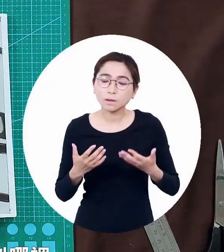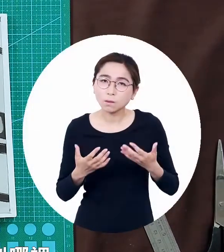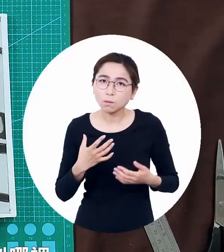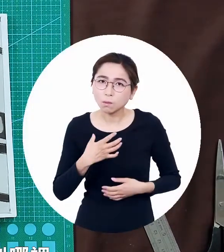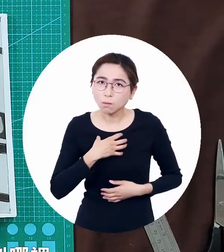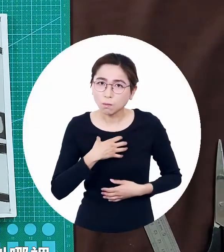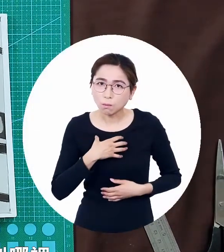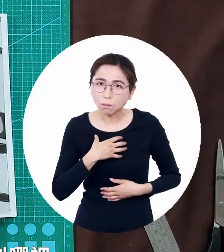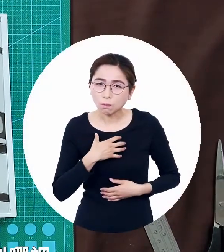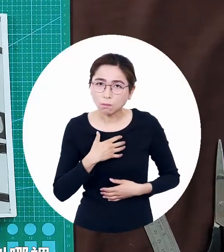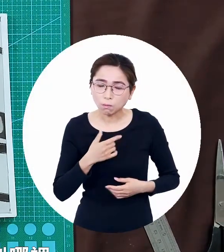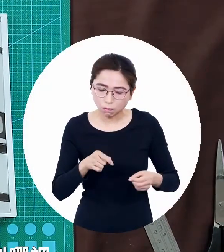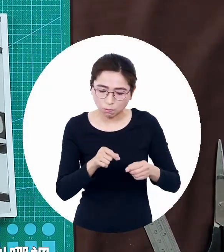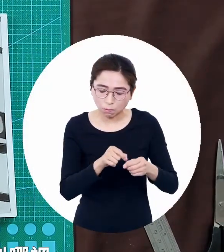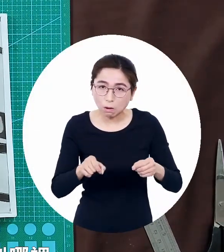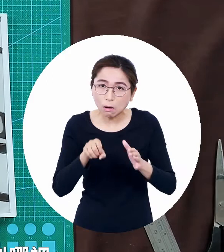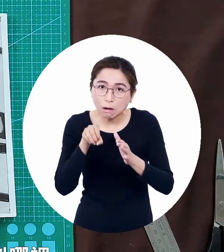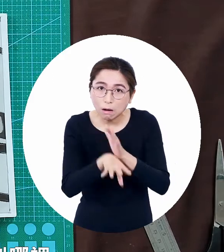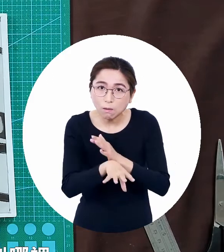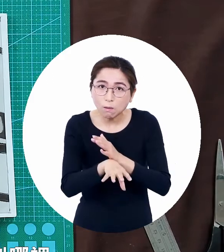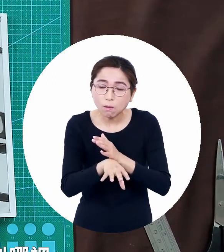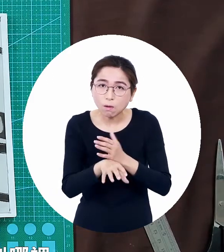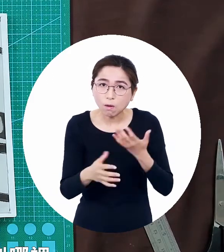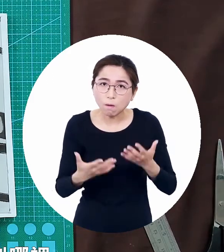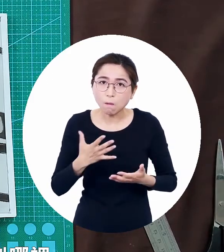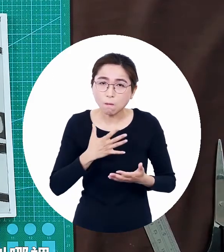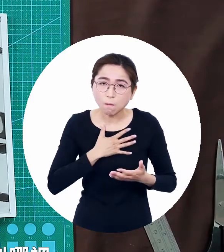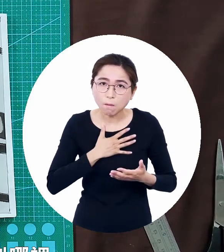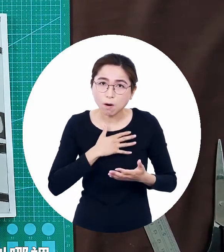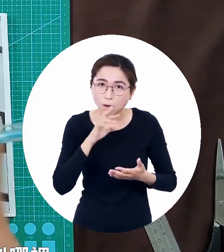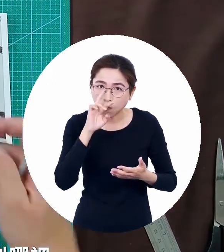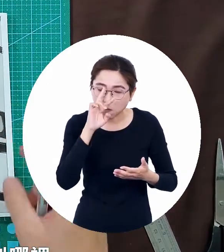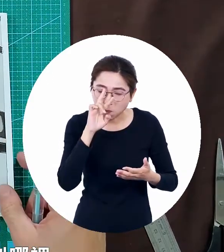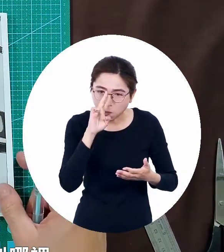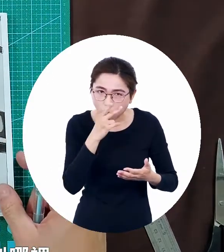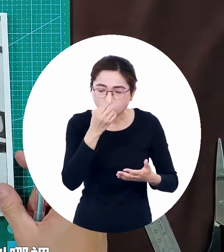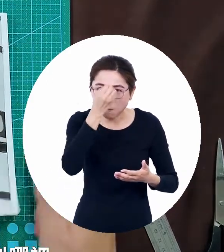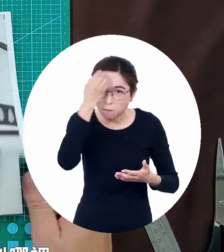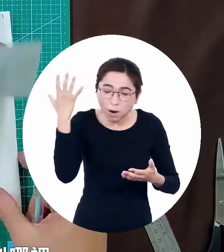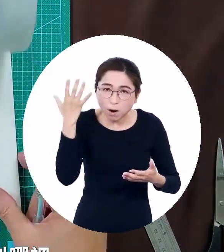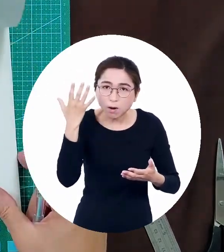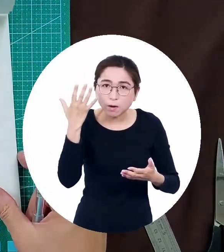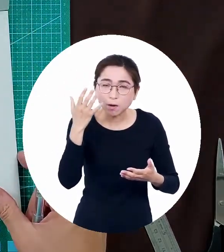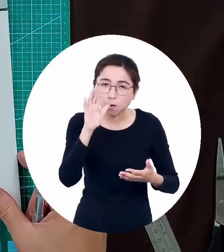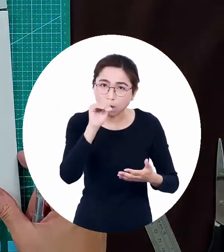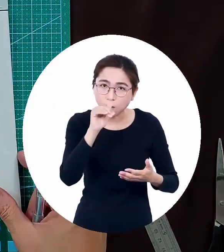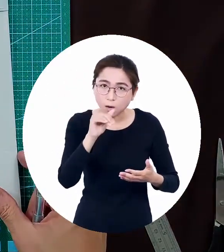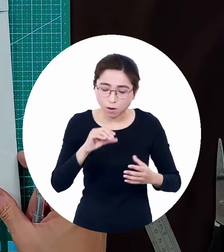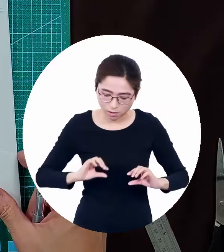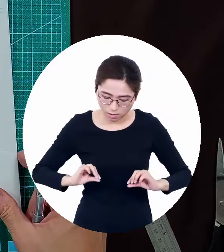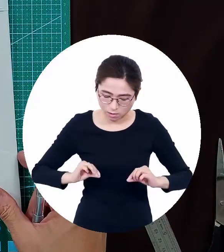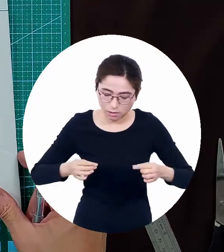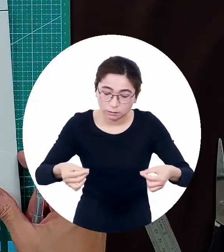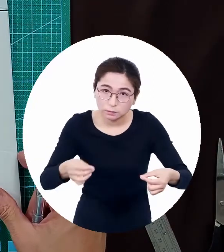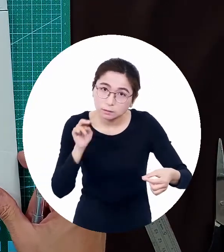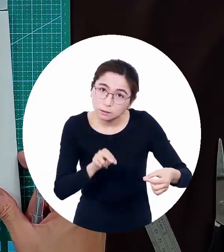咁如果你覺得有機會咧，你覺得 miss 咗條線，或者你驚住唔記得咗畫到邊咧，你可以揭